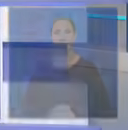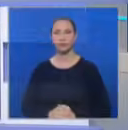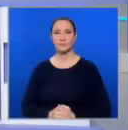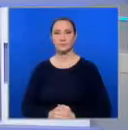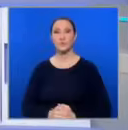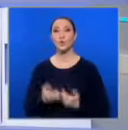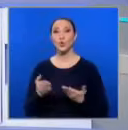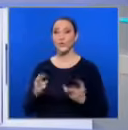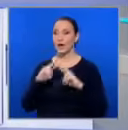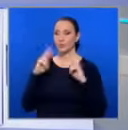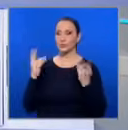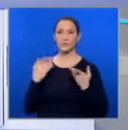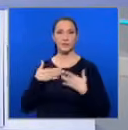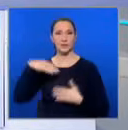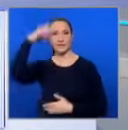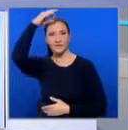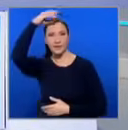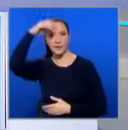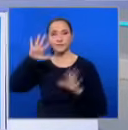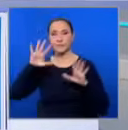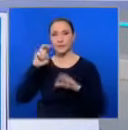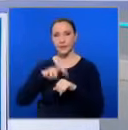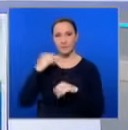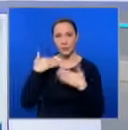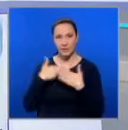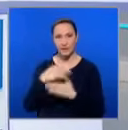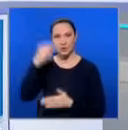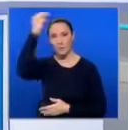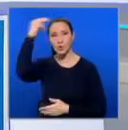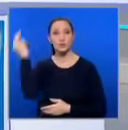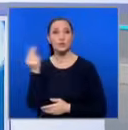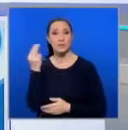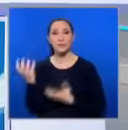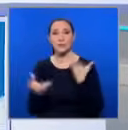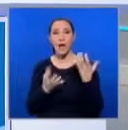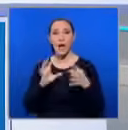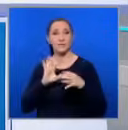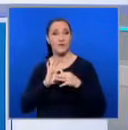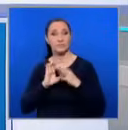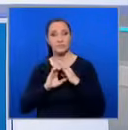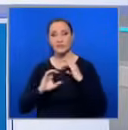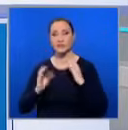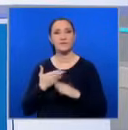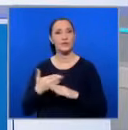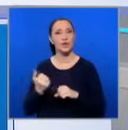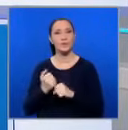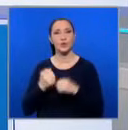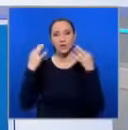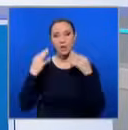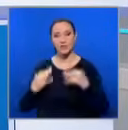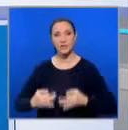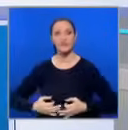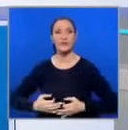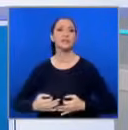Това е посветил нас в неделя, 10 декември. Добър вечер. Българо-сръбската газова връзка вече работи. На тържествена церемония